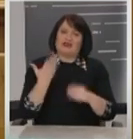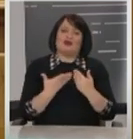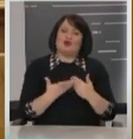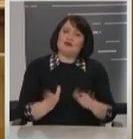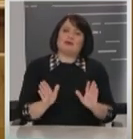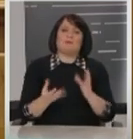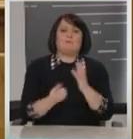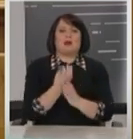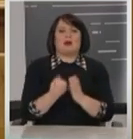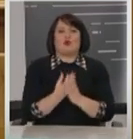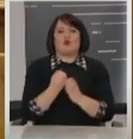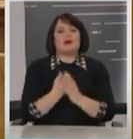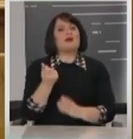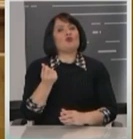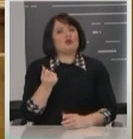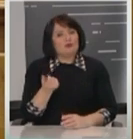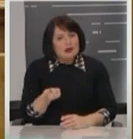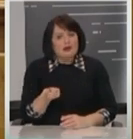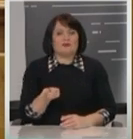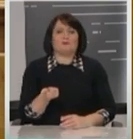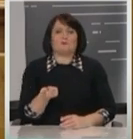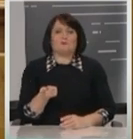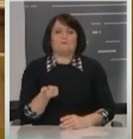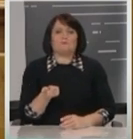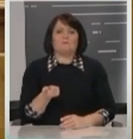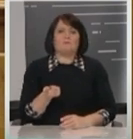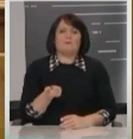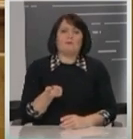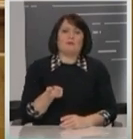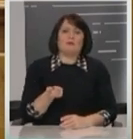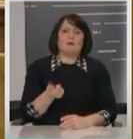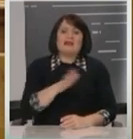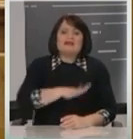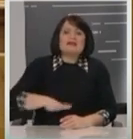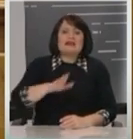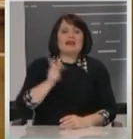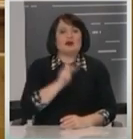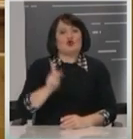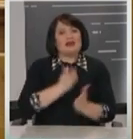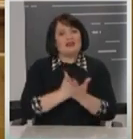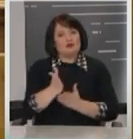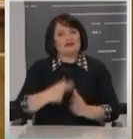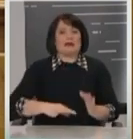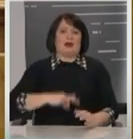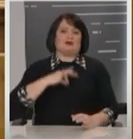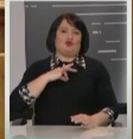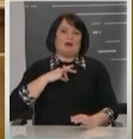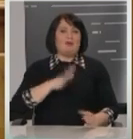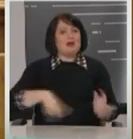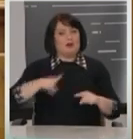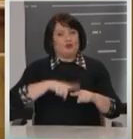παραγωγική οικονομία, για να εμπεδώσουμε συνθήκες κοινωνικής δικαιοσύνης και αξιοπρέπειας στον ελληνικό